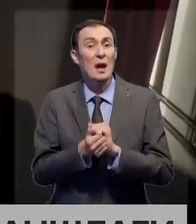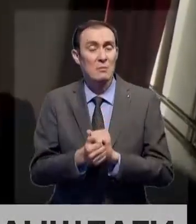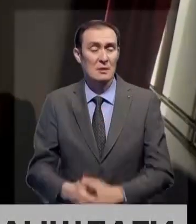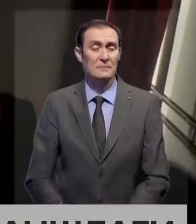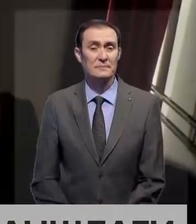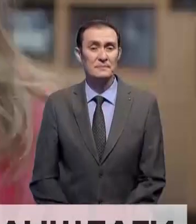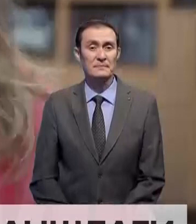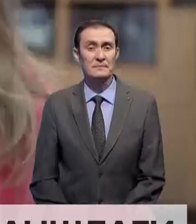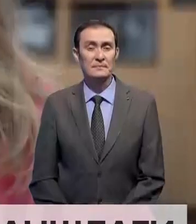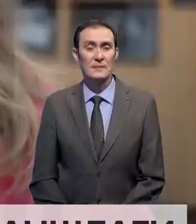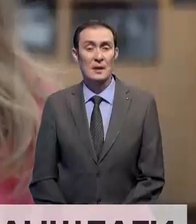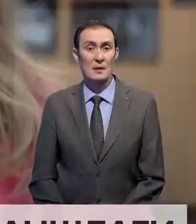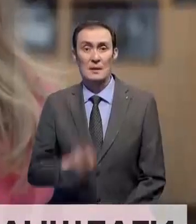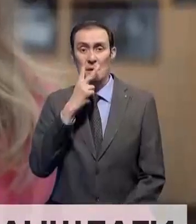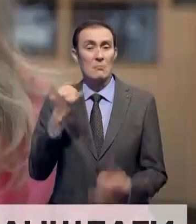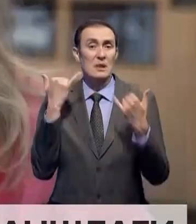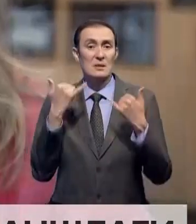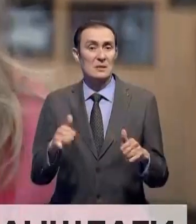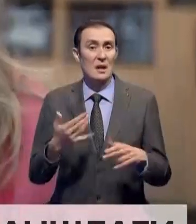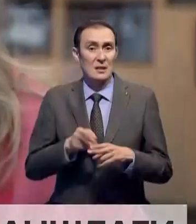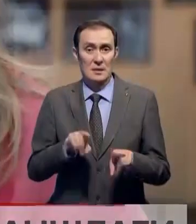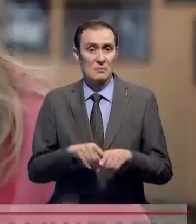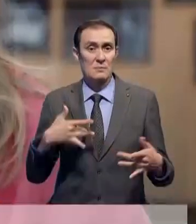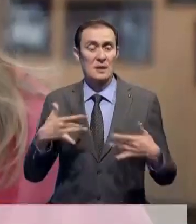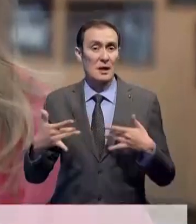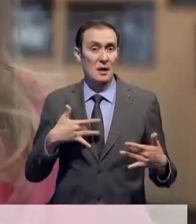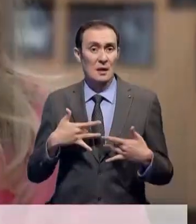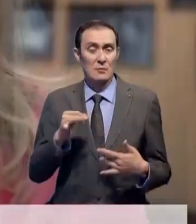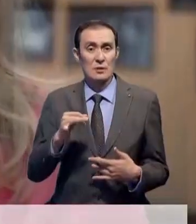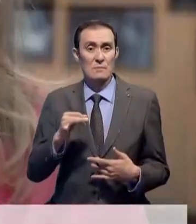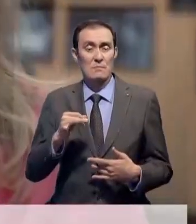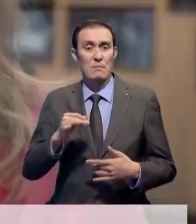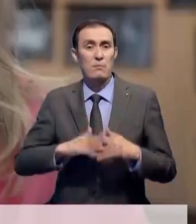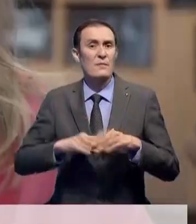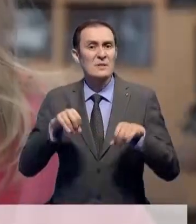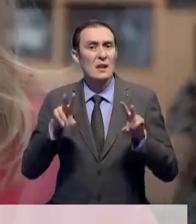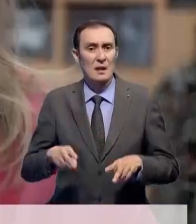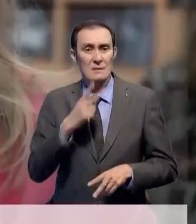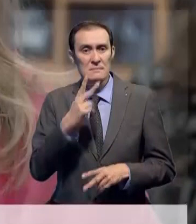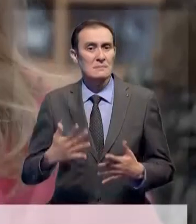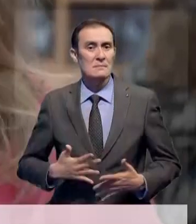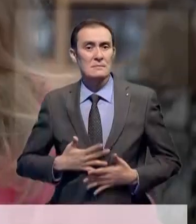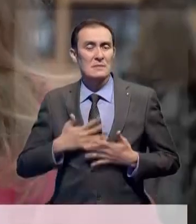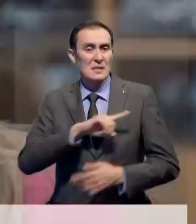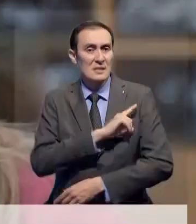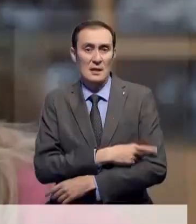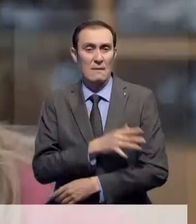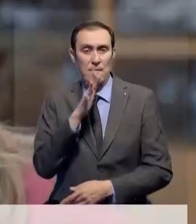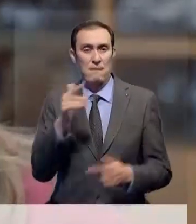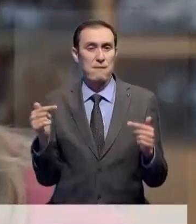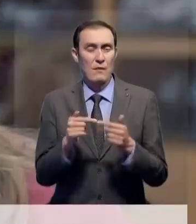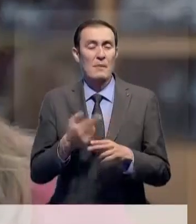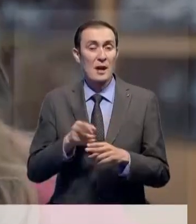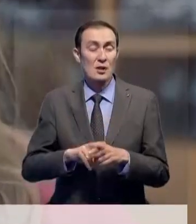камнями. Потрясена спектаклем. И профессионально, и сильно, и вовремя. Это